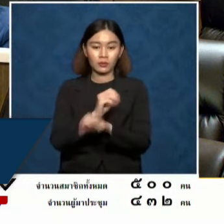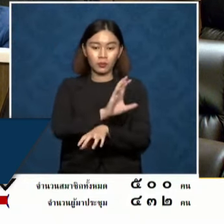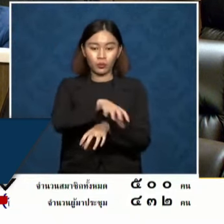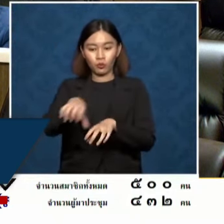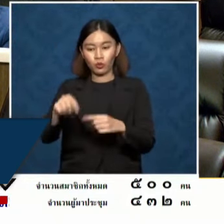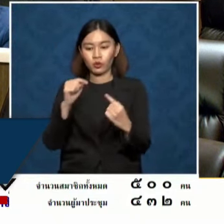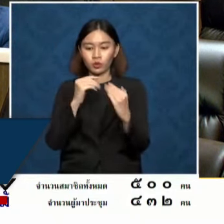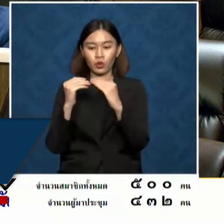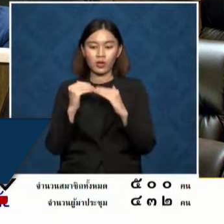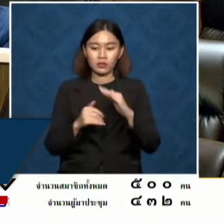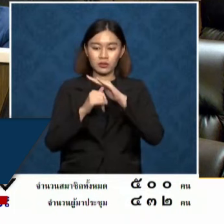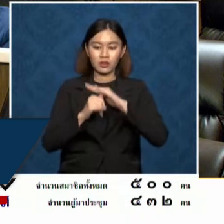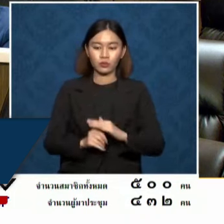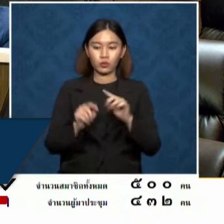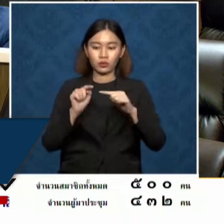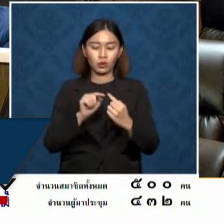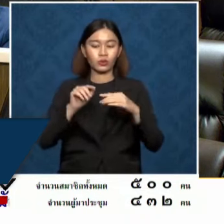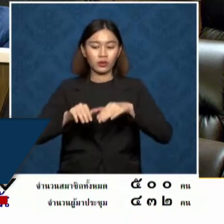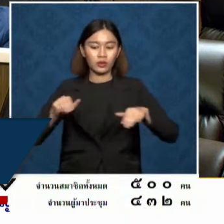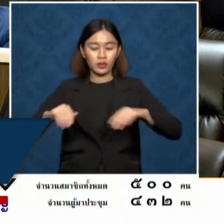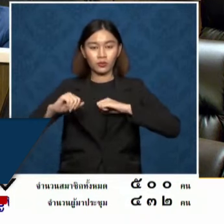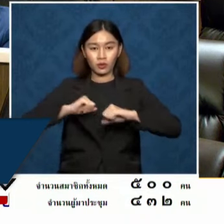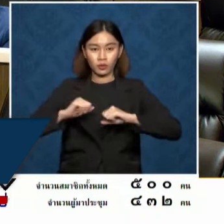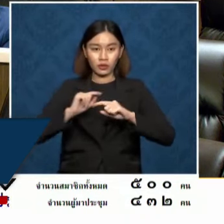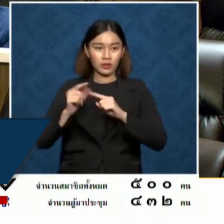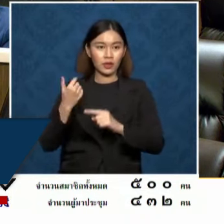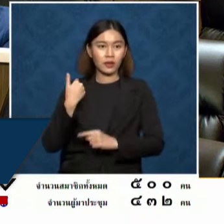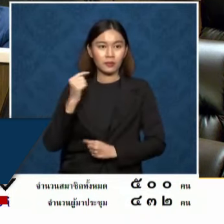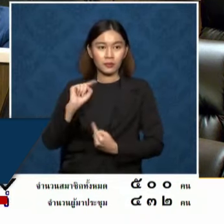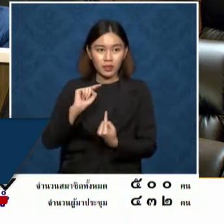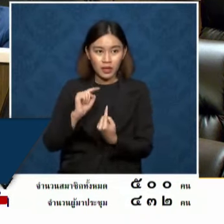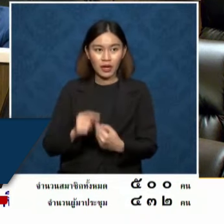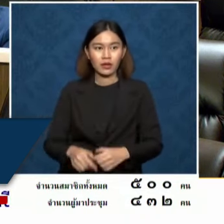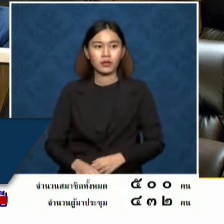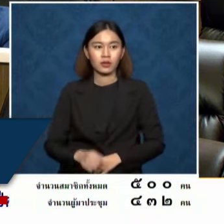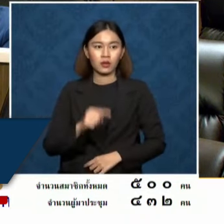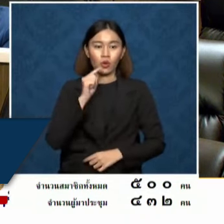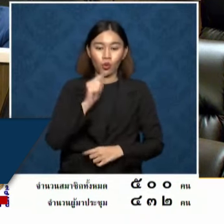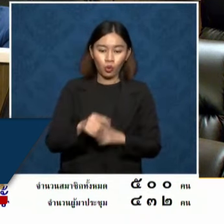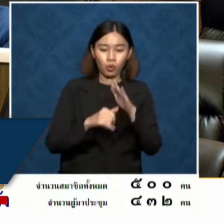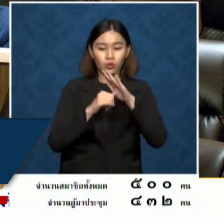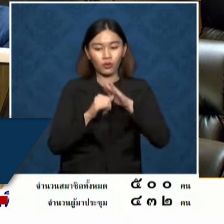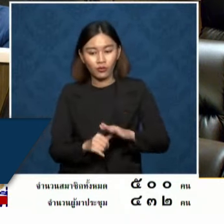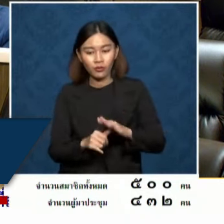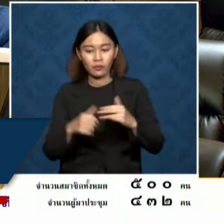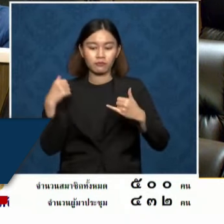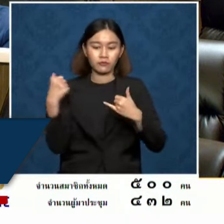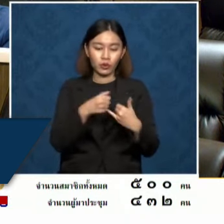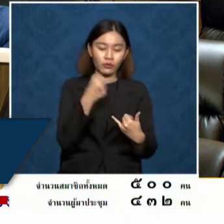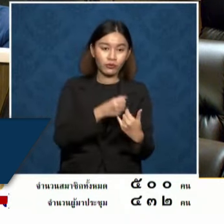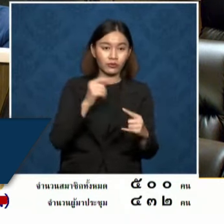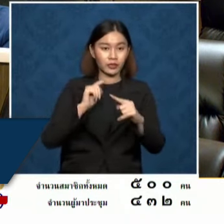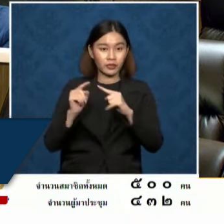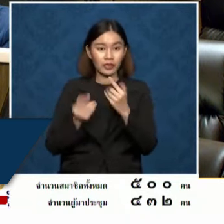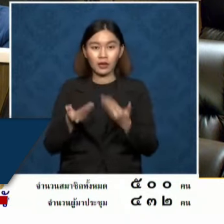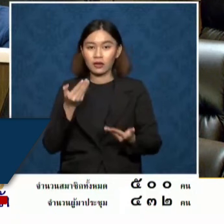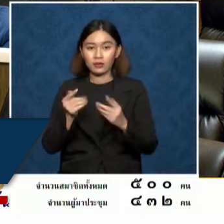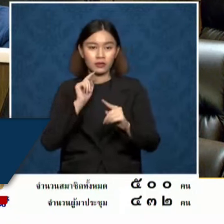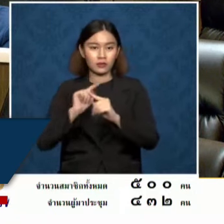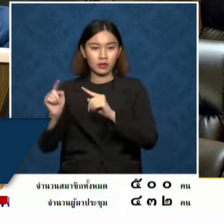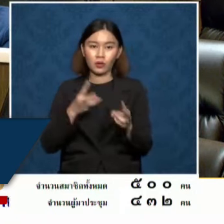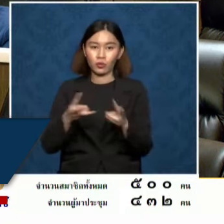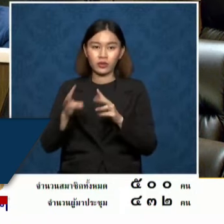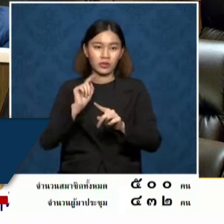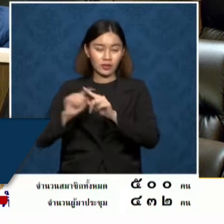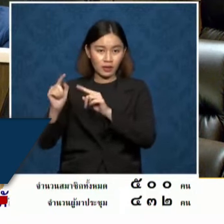ละเมิดสิทธิมนุษยชนเด็กไม่ว่าจะเป็นการทำข่มขู่คุกคามใช้ความรุนแรงหรืออีกสารพัด